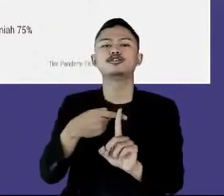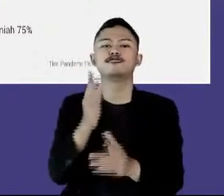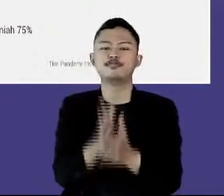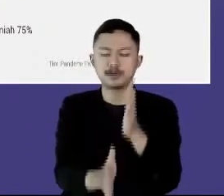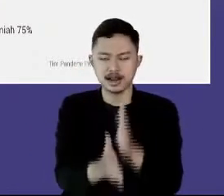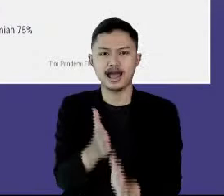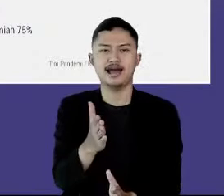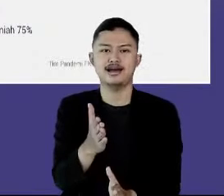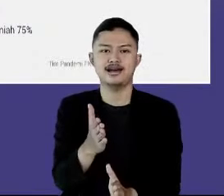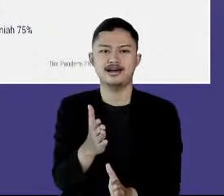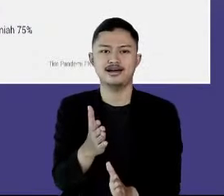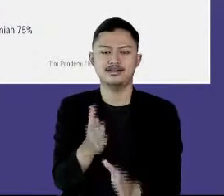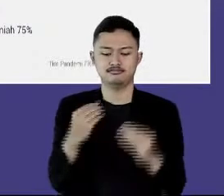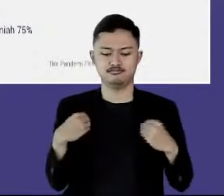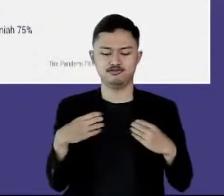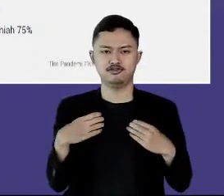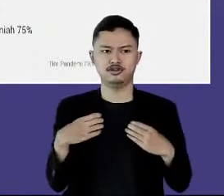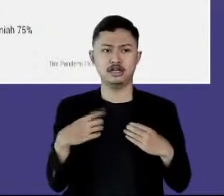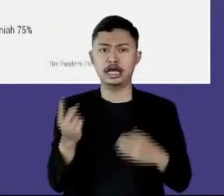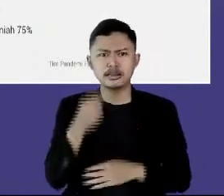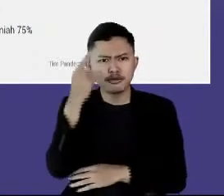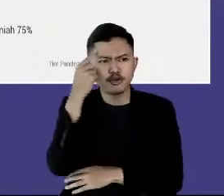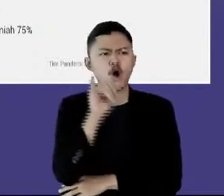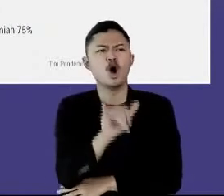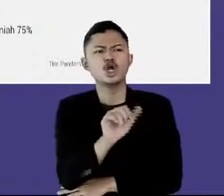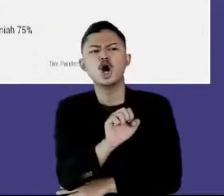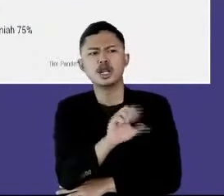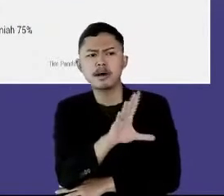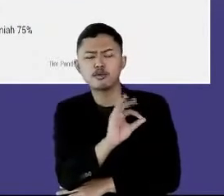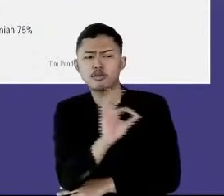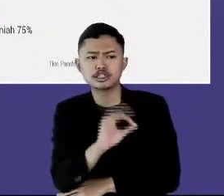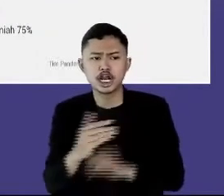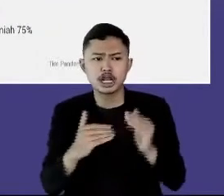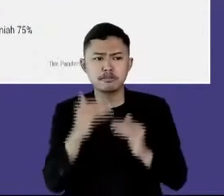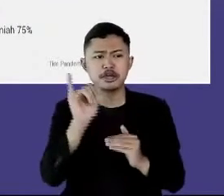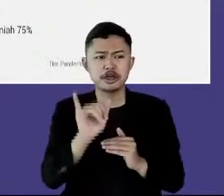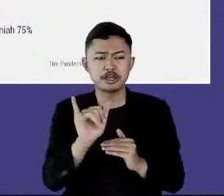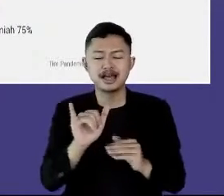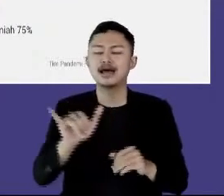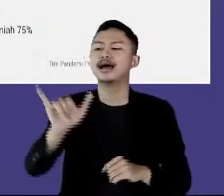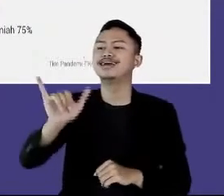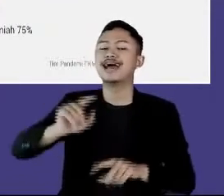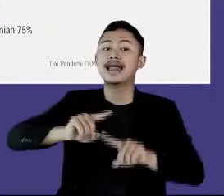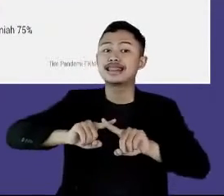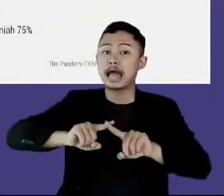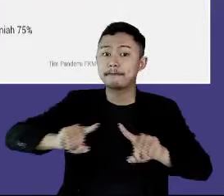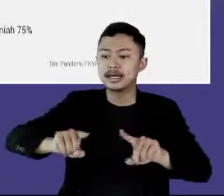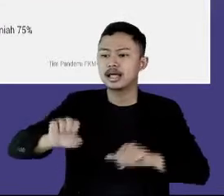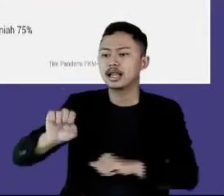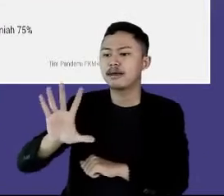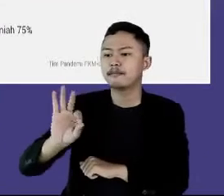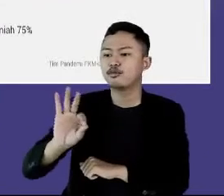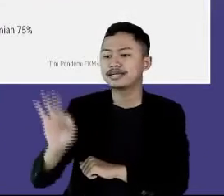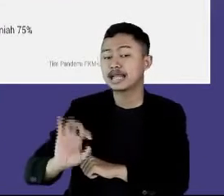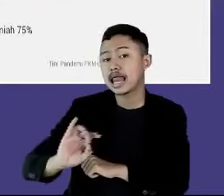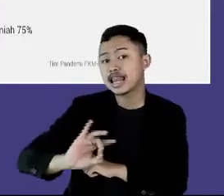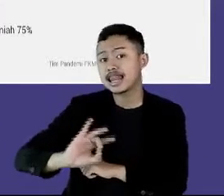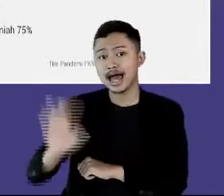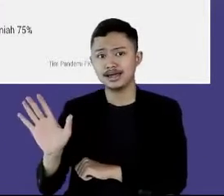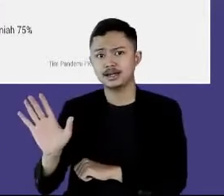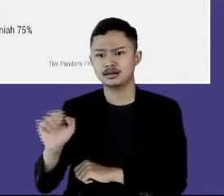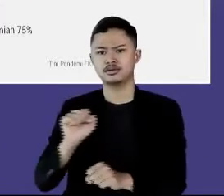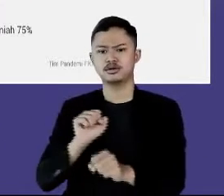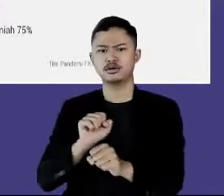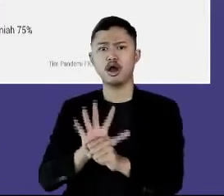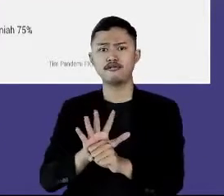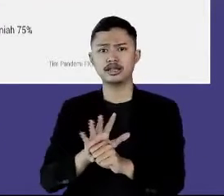ya kita bisa lihat, wah cukup banyak ya, udah lebih dari separuh. Betul, tapi masih ada separuh juga yang belum mempunyai kekebalan atau imunitas terhadap